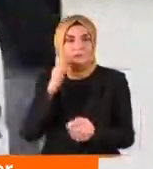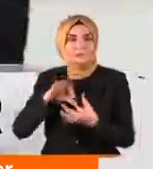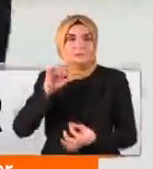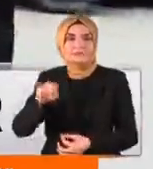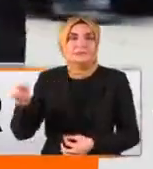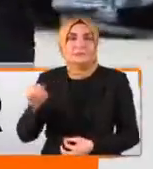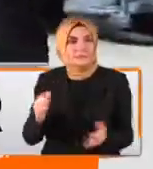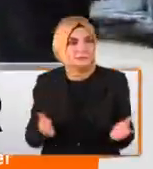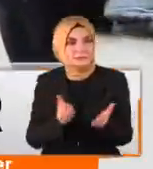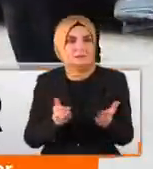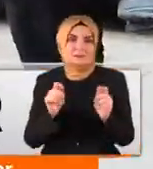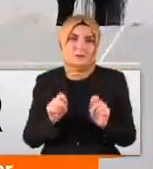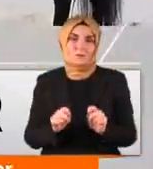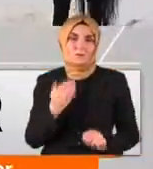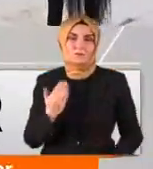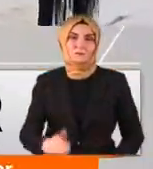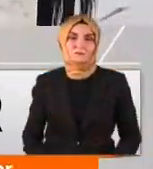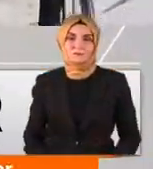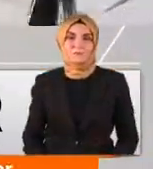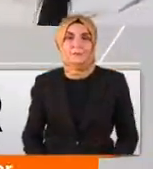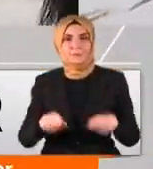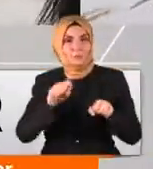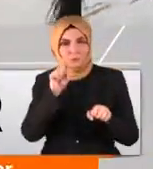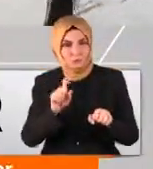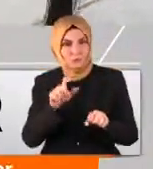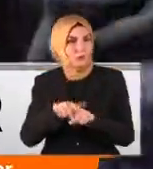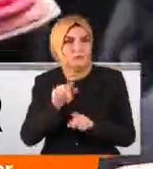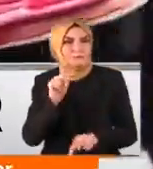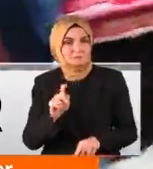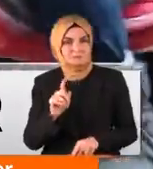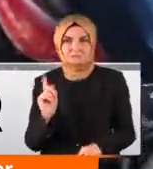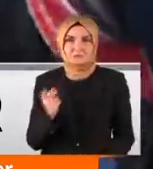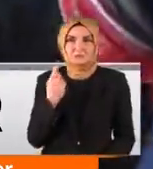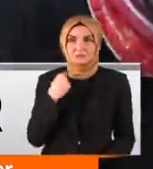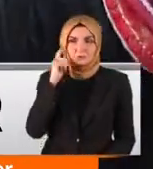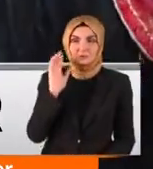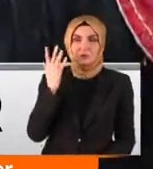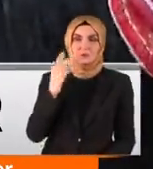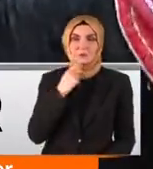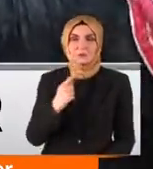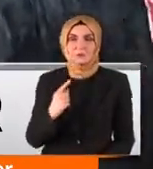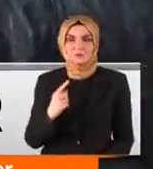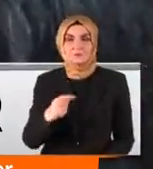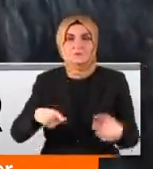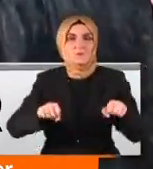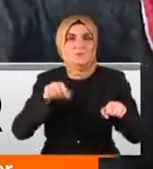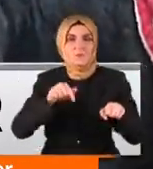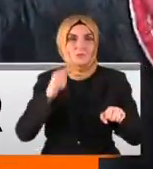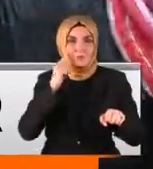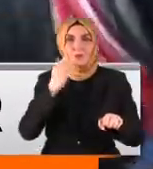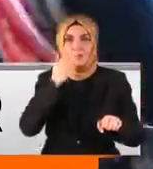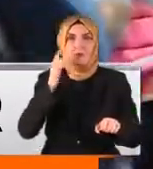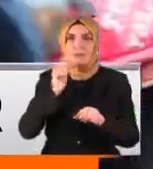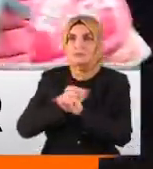karşılıyor. Motorlu kurye mi sizce, atlı kurye mi? Değişik olmuş atla da, şaşırdım yani. Motorlu taşıtlarla hem doğaya zarar vermiyoruz hem